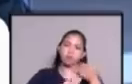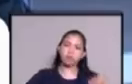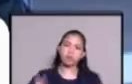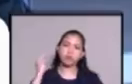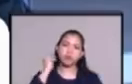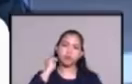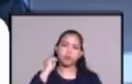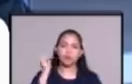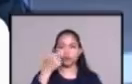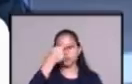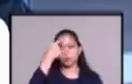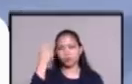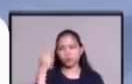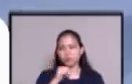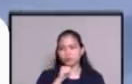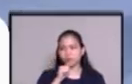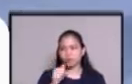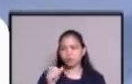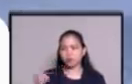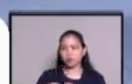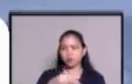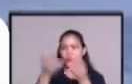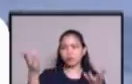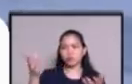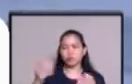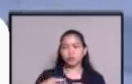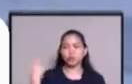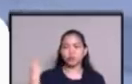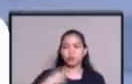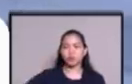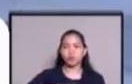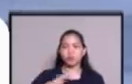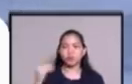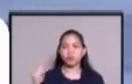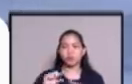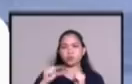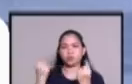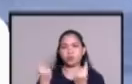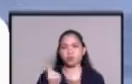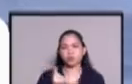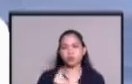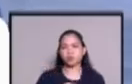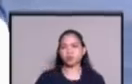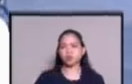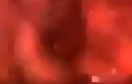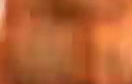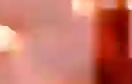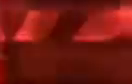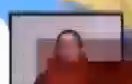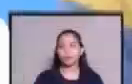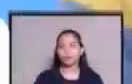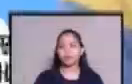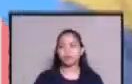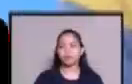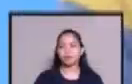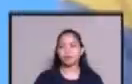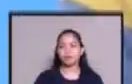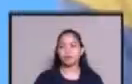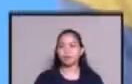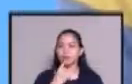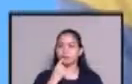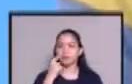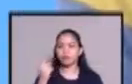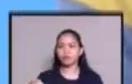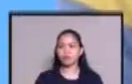Mindanao dahil hindi raw tinutugunan ang hinaing ng mga rebelde at iba pang grupo. Sinasabi niyo